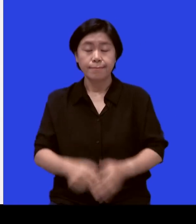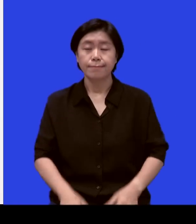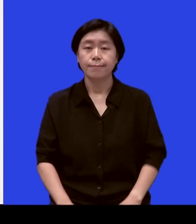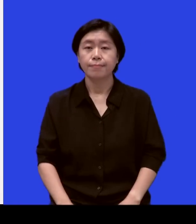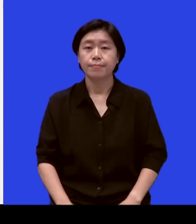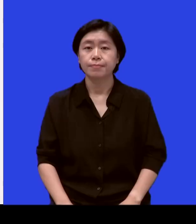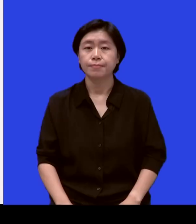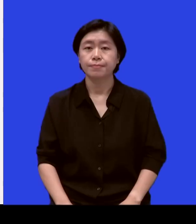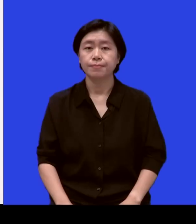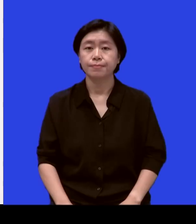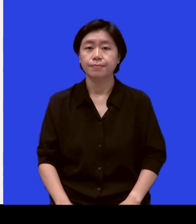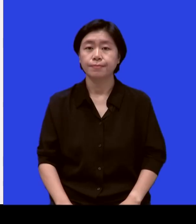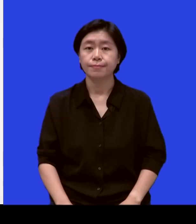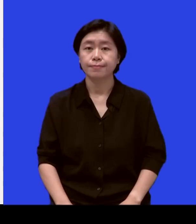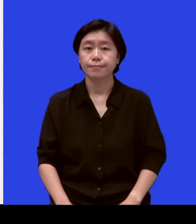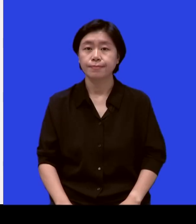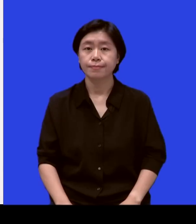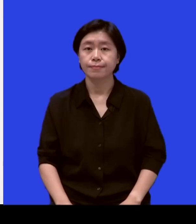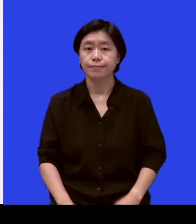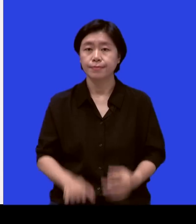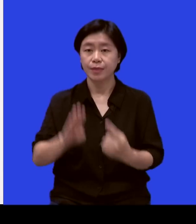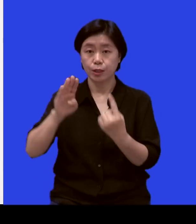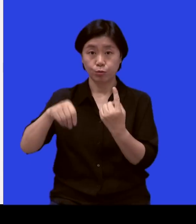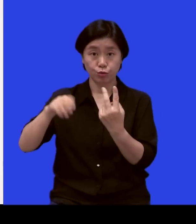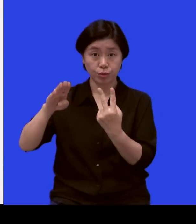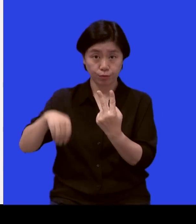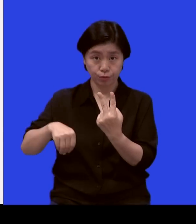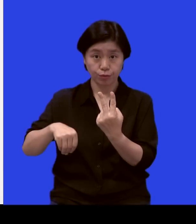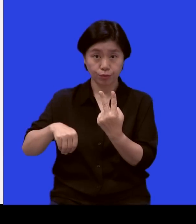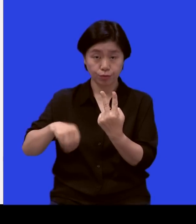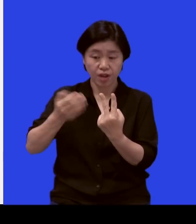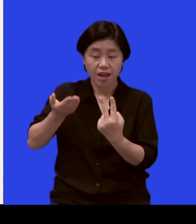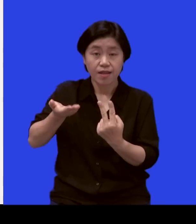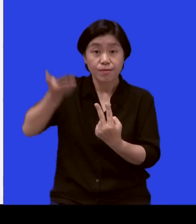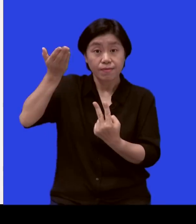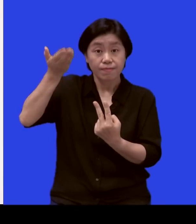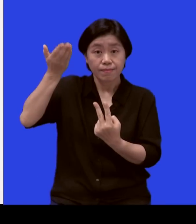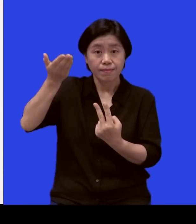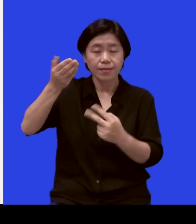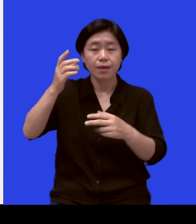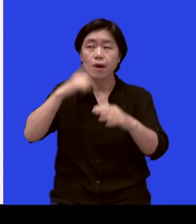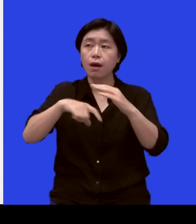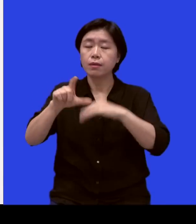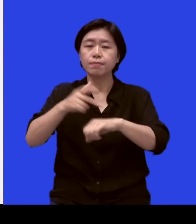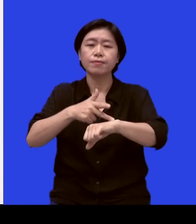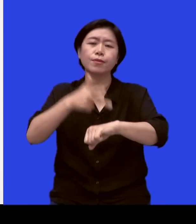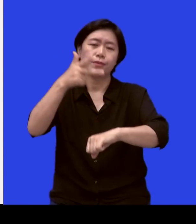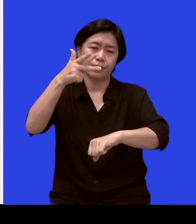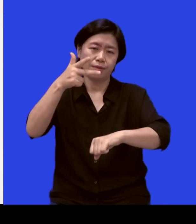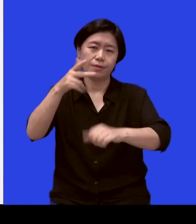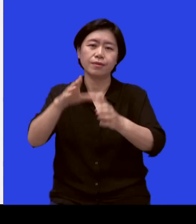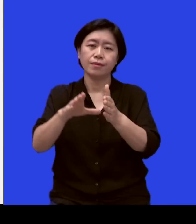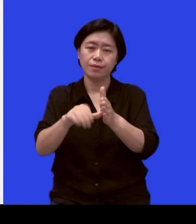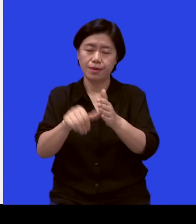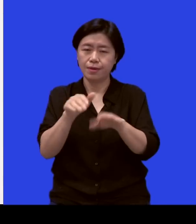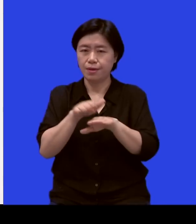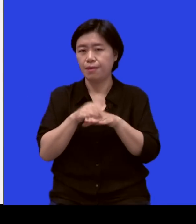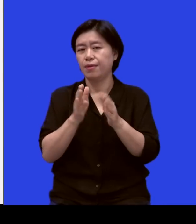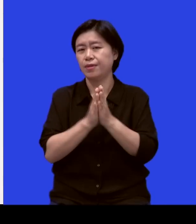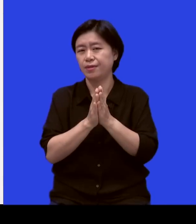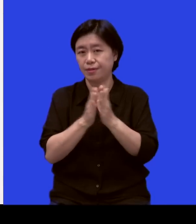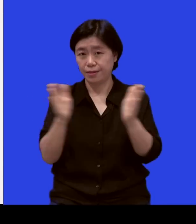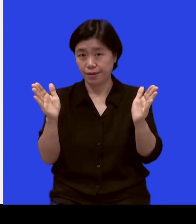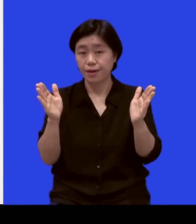해서 우리 1부, 2부의 앞에 이제 예배를 하나 더 만드는 거예요. 그래서 이제 그때가